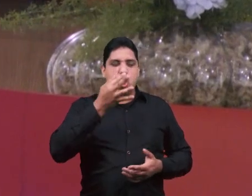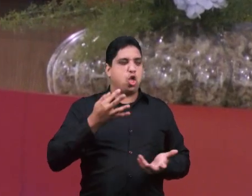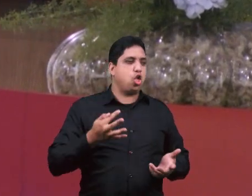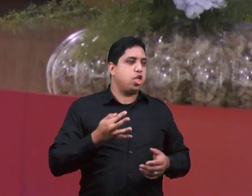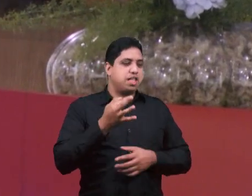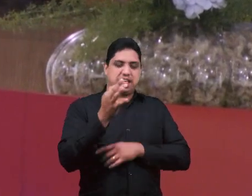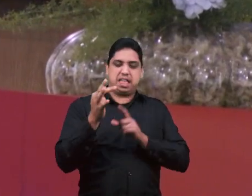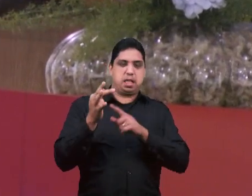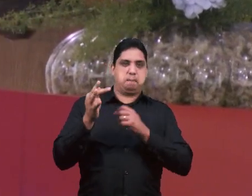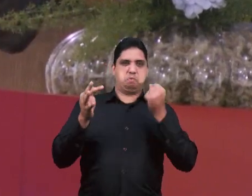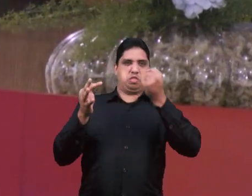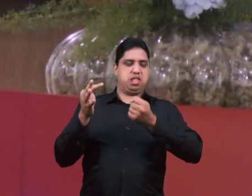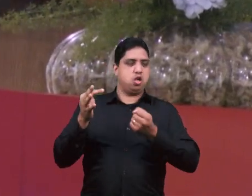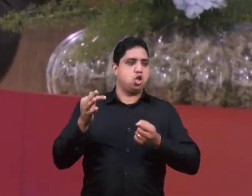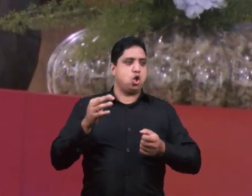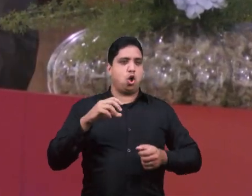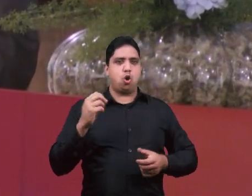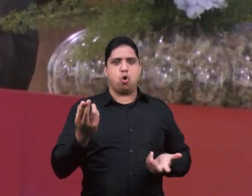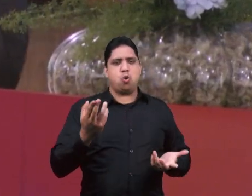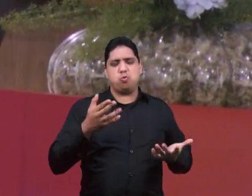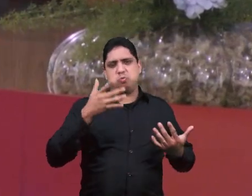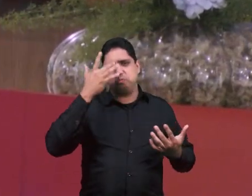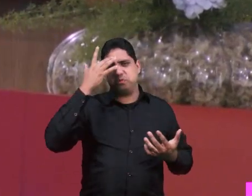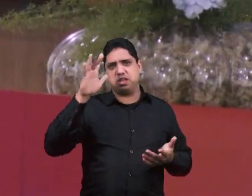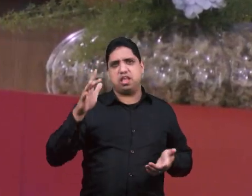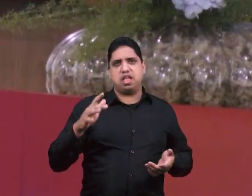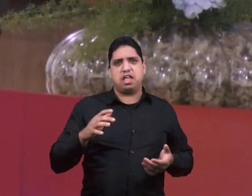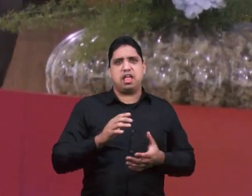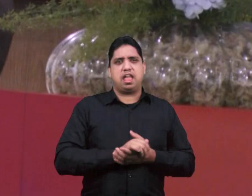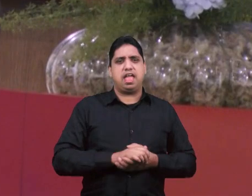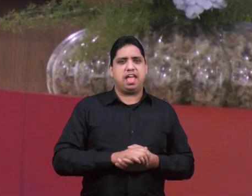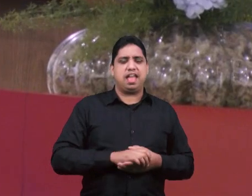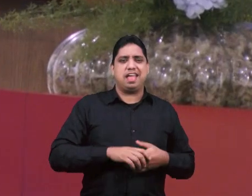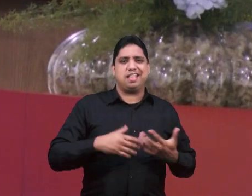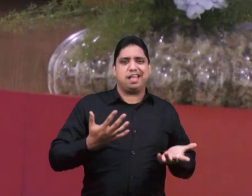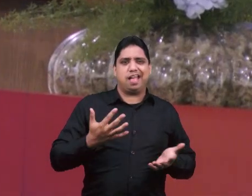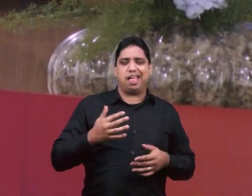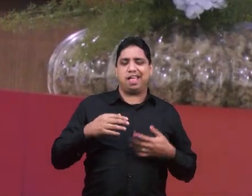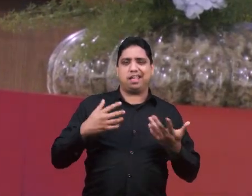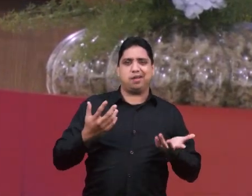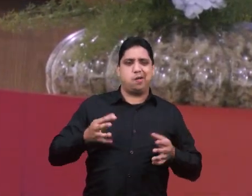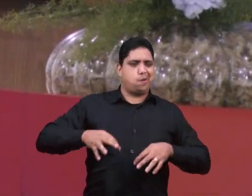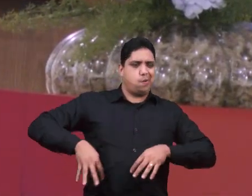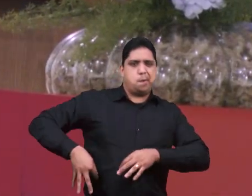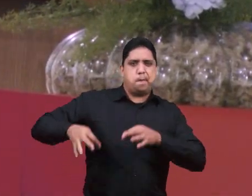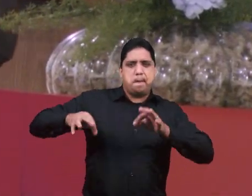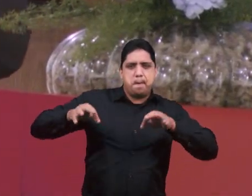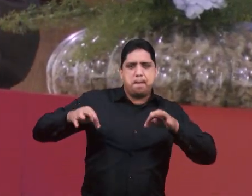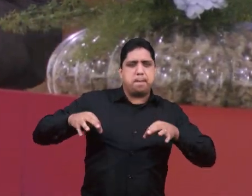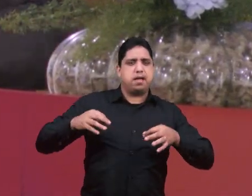regardez, le serpent va parler ici. Il met la chose ici,